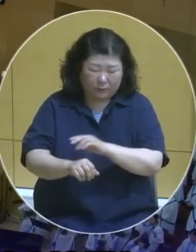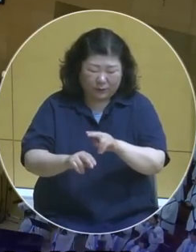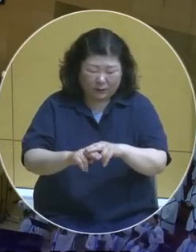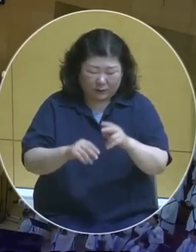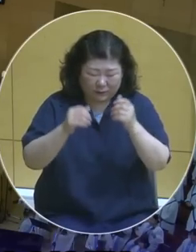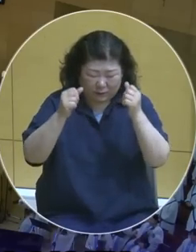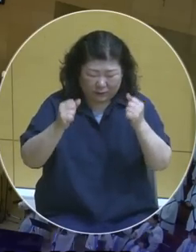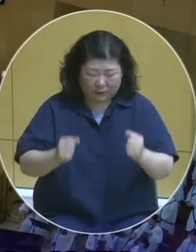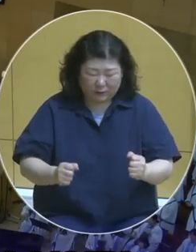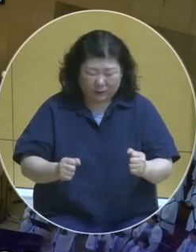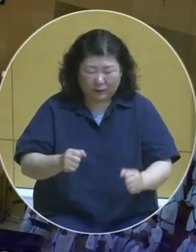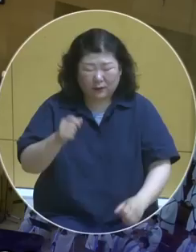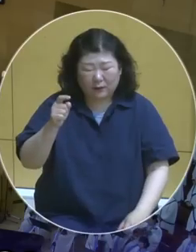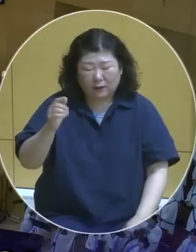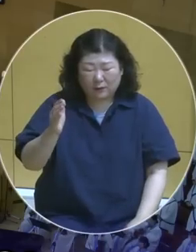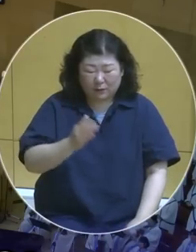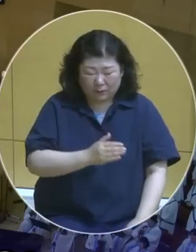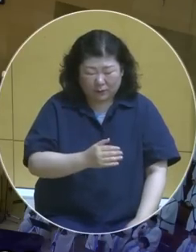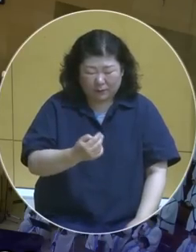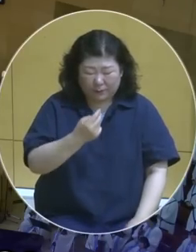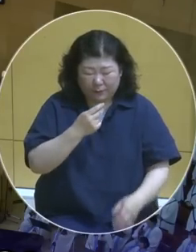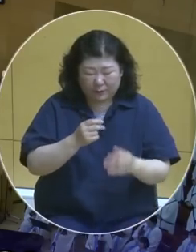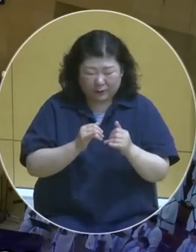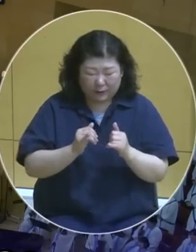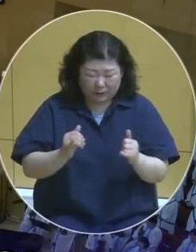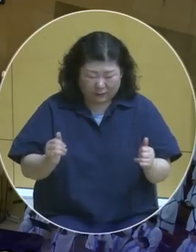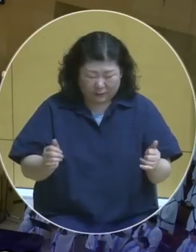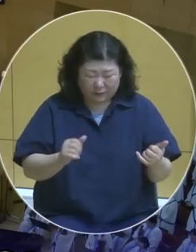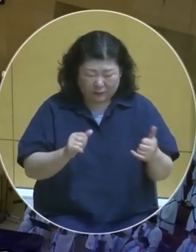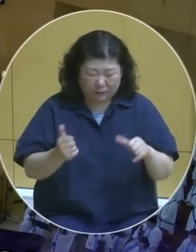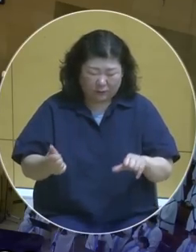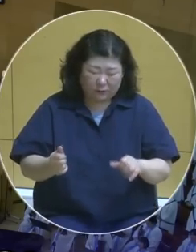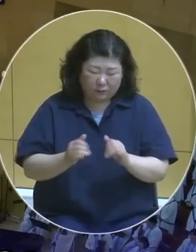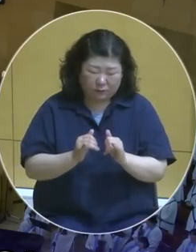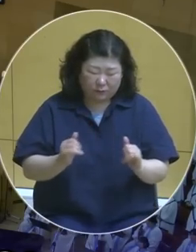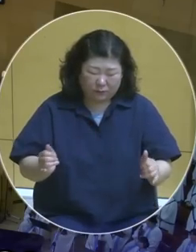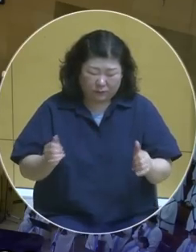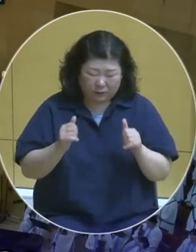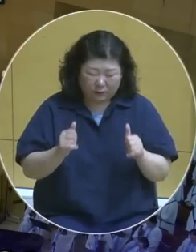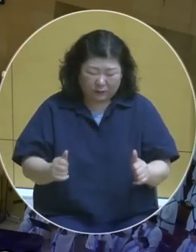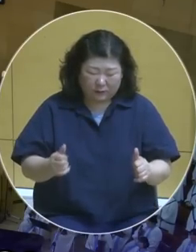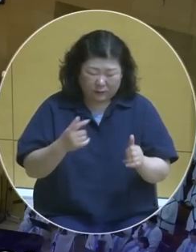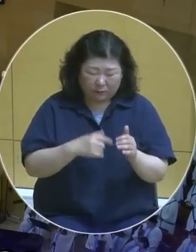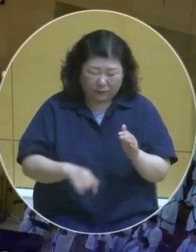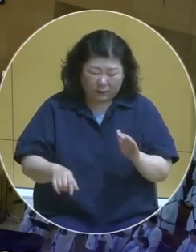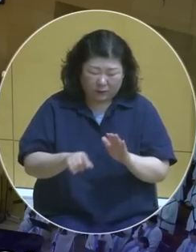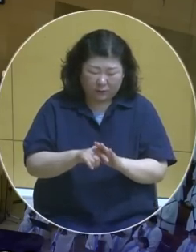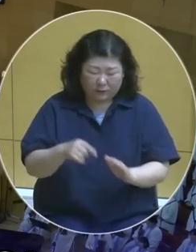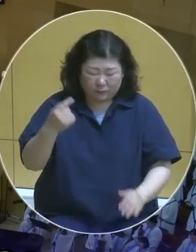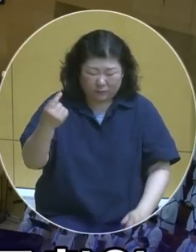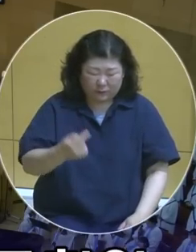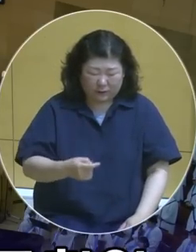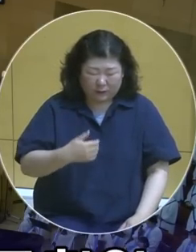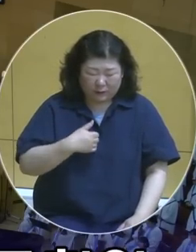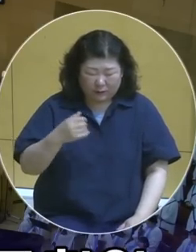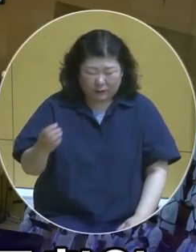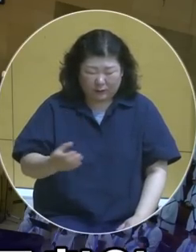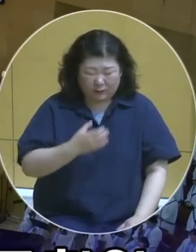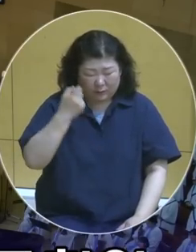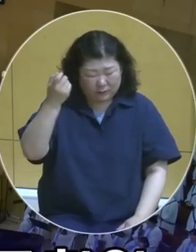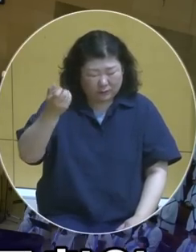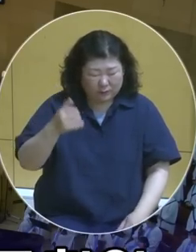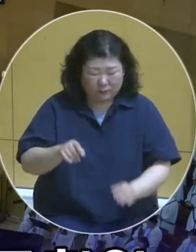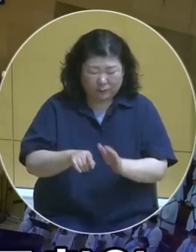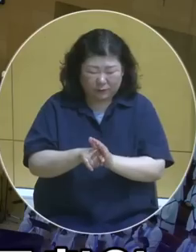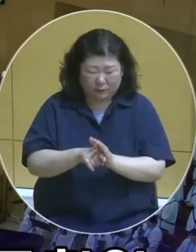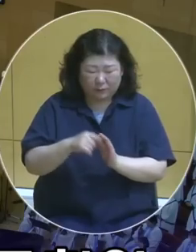하나님 우편에 앉아 계시다가 거기로부터 살아있는 자와 죽은 자를 심판하러 오십니다.